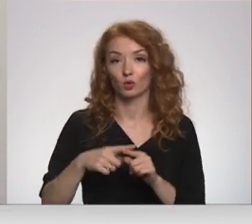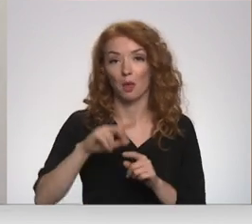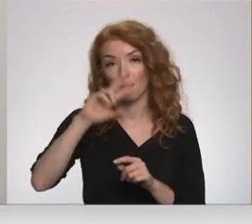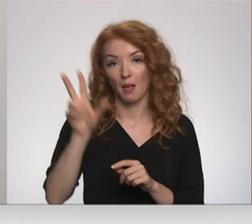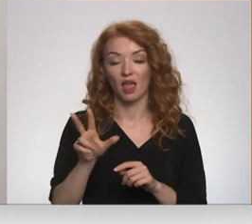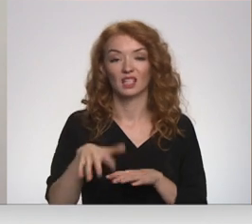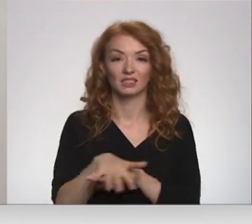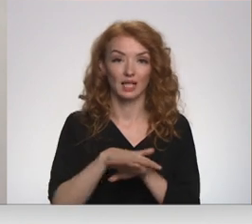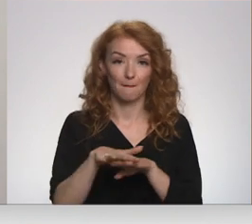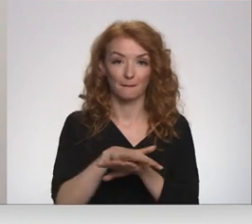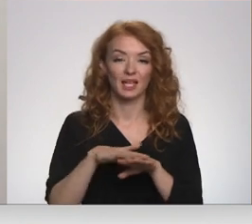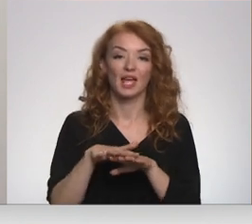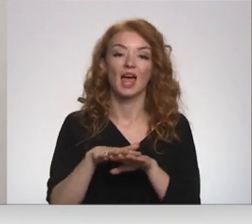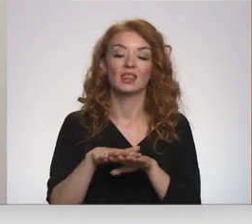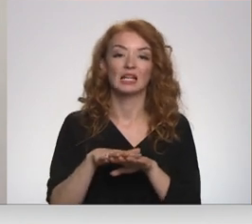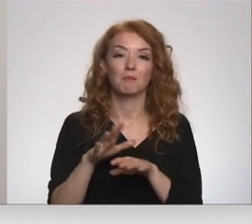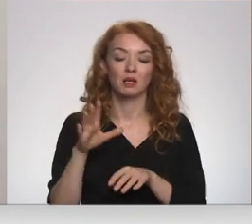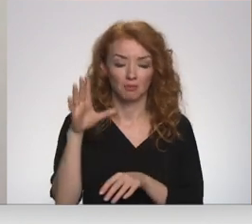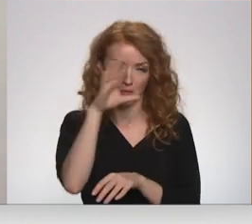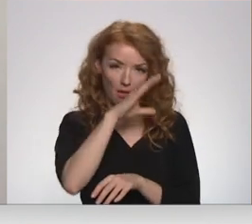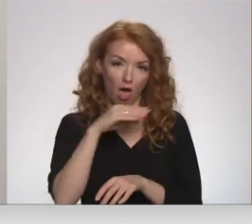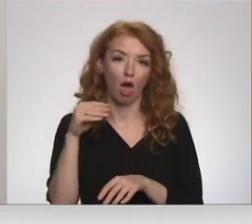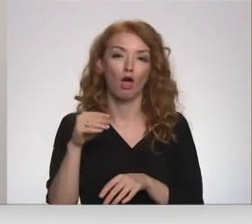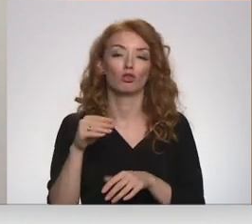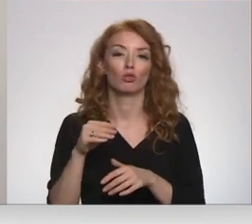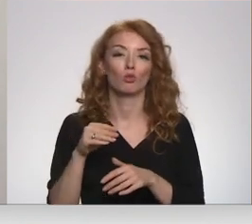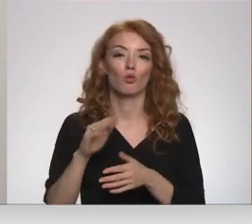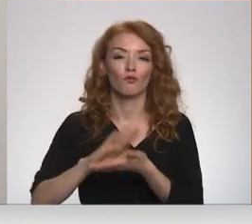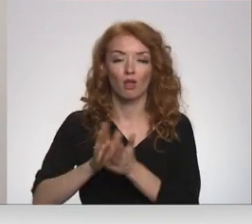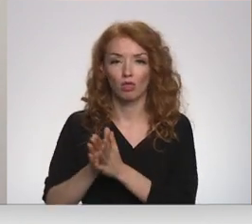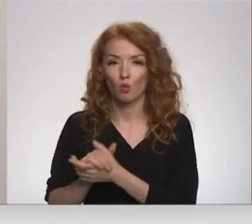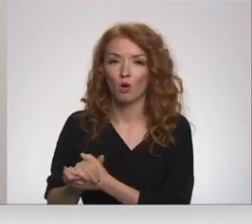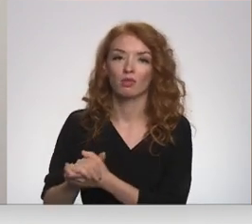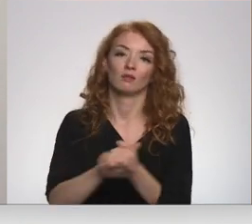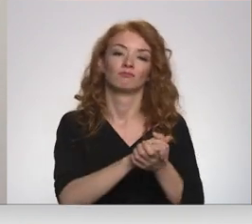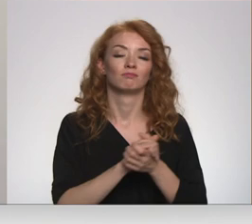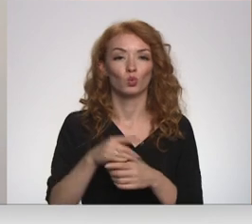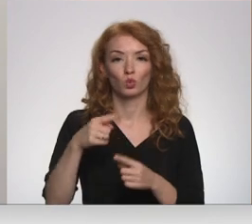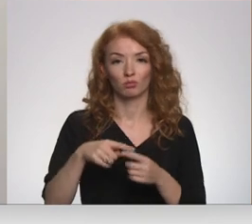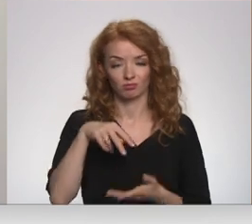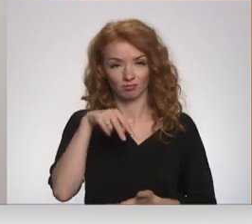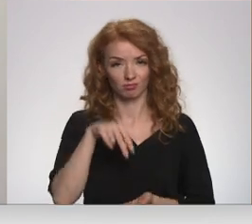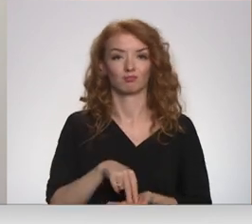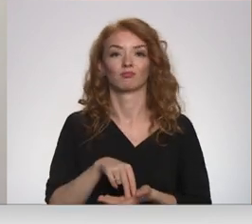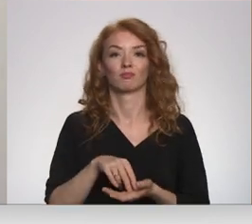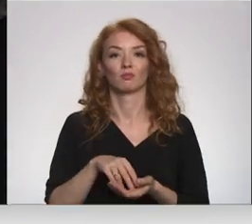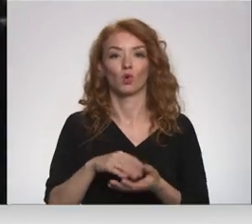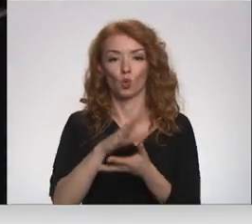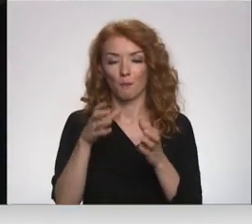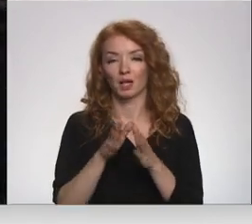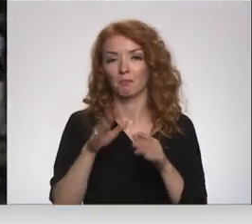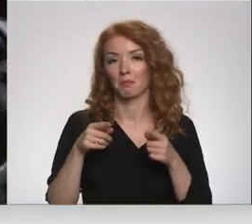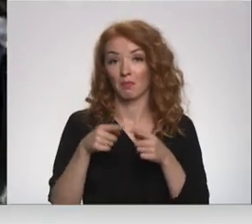Baltijas sabiedrība spētu tā kā vienoties un nostāties par kaut kādiem tālākiem mērķiem.